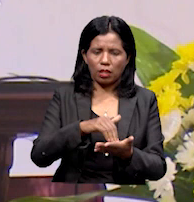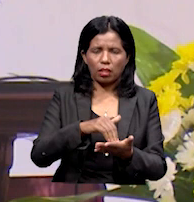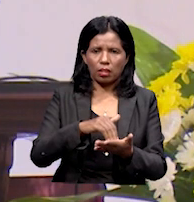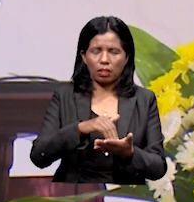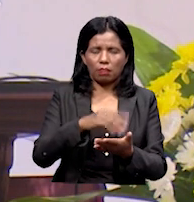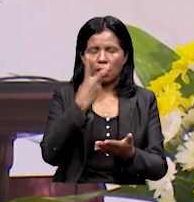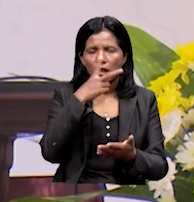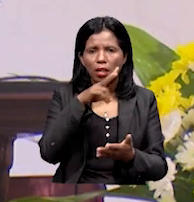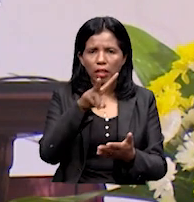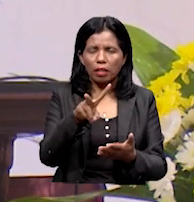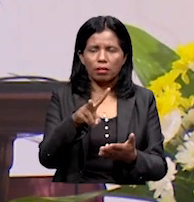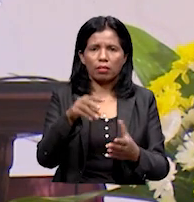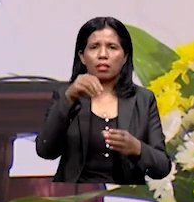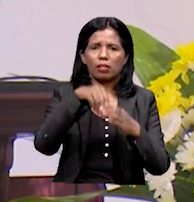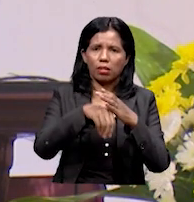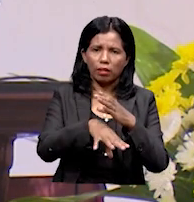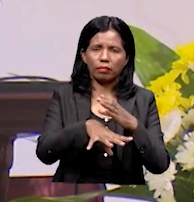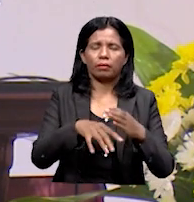abut.